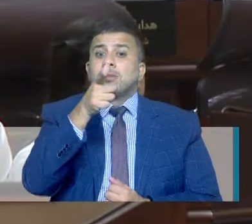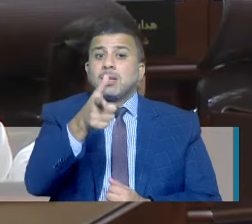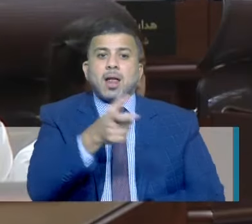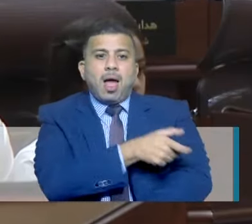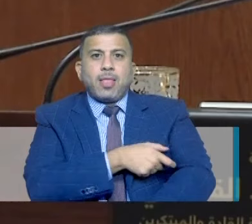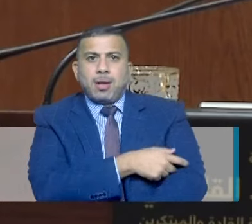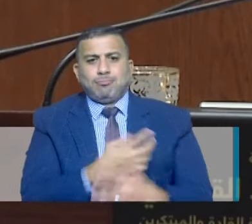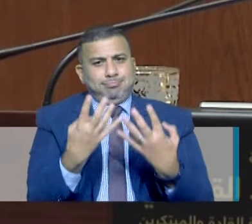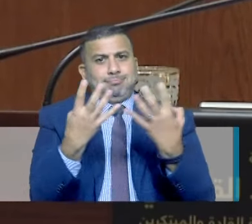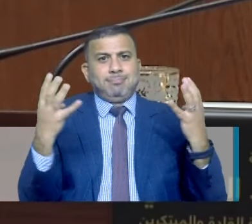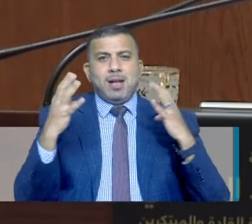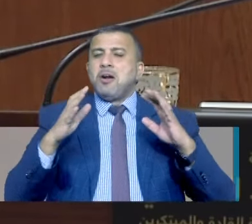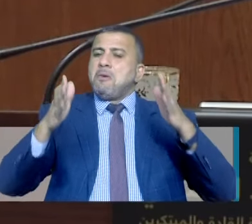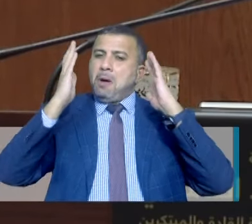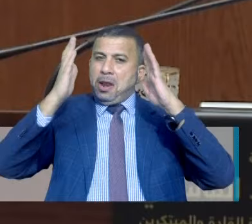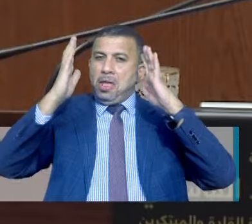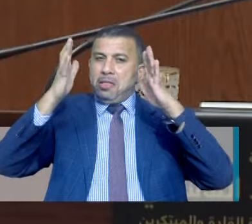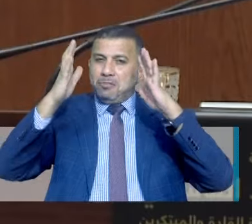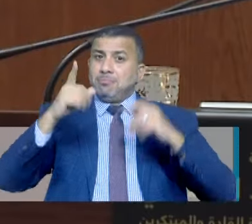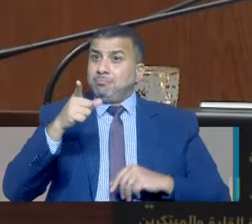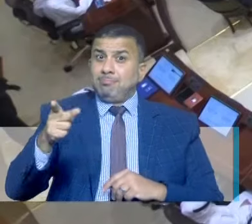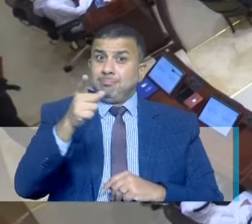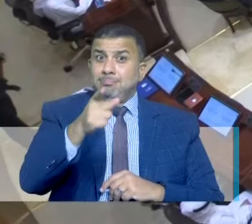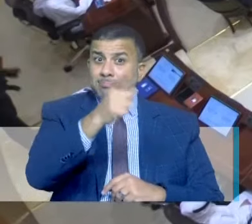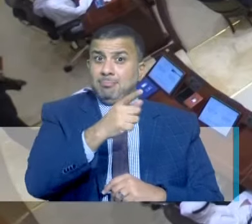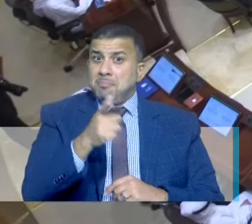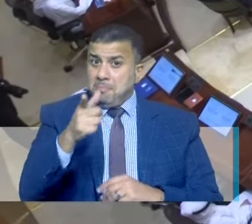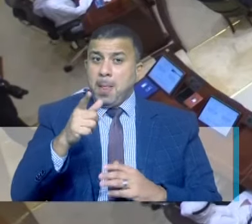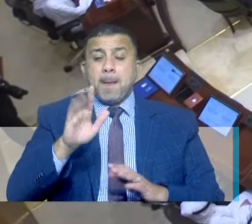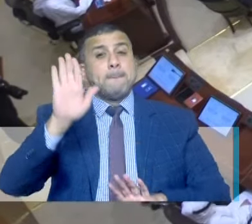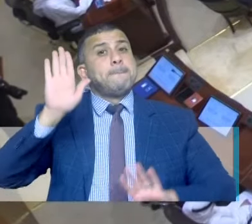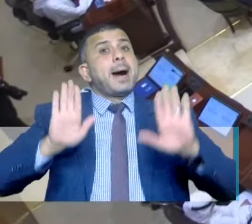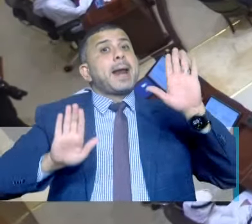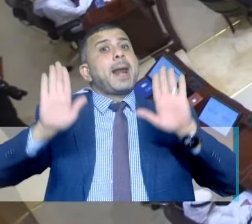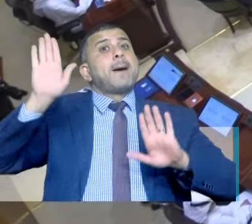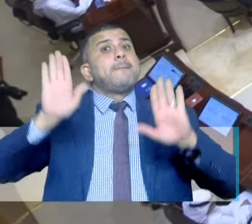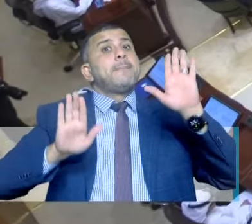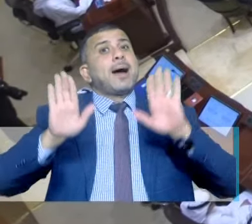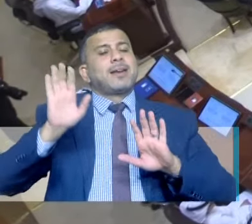للأعضاء وهنأتهم سموها على خوض هذه التجربة البرلمانية المتكاملة.